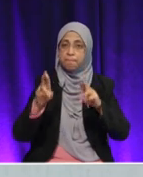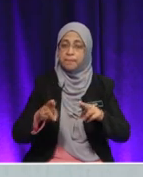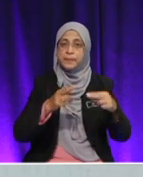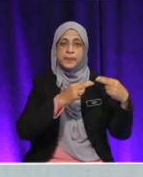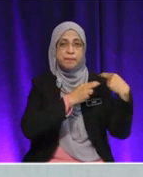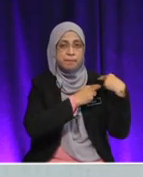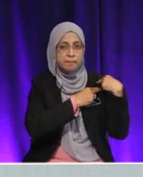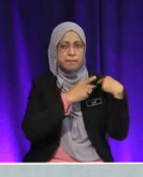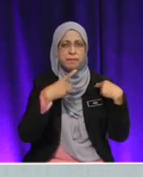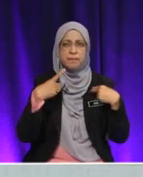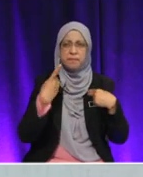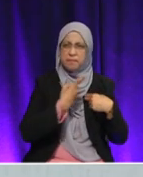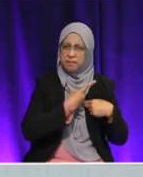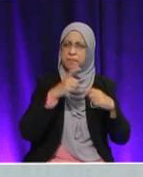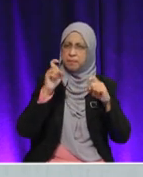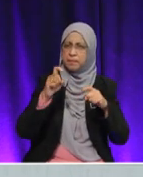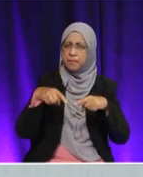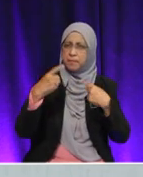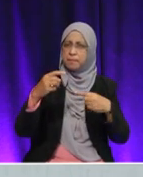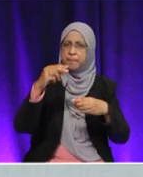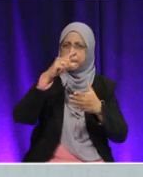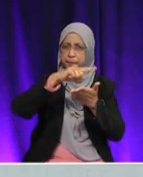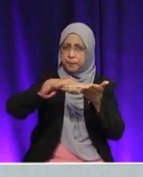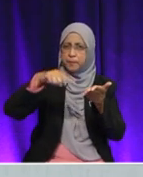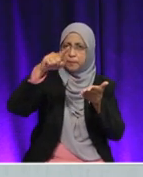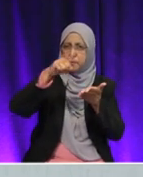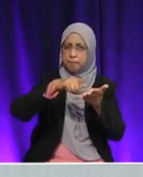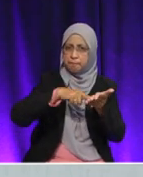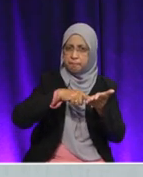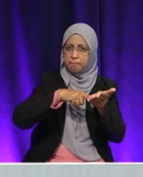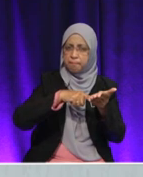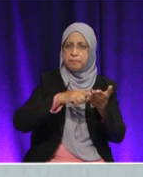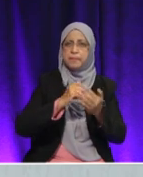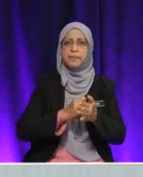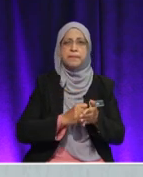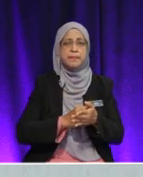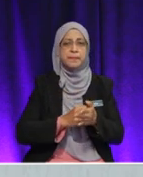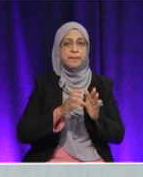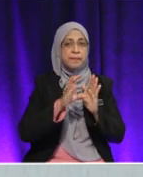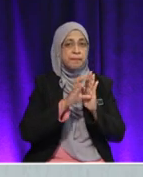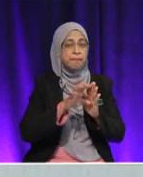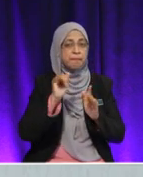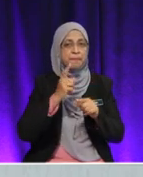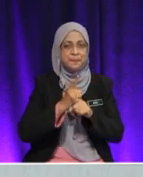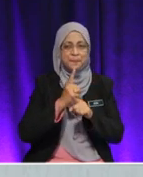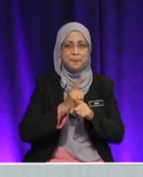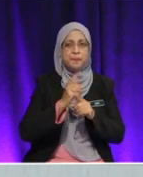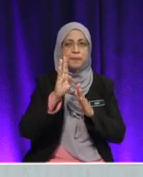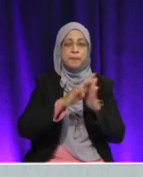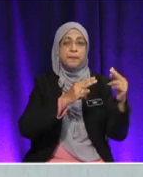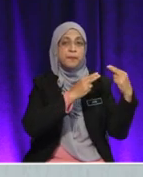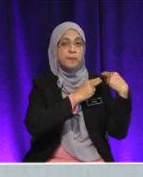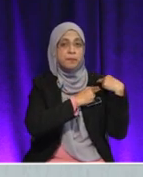haruslah mengundi semasa pilihan Raya dan tidak mensia-siakan begitu contoh yang tepat bertanggung